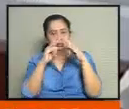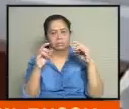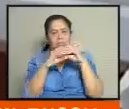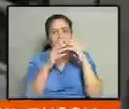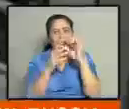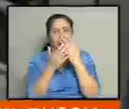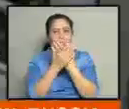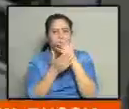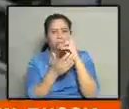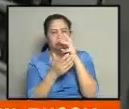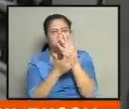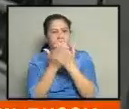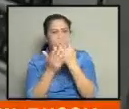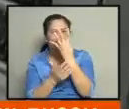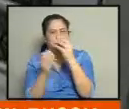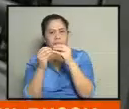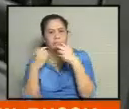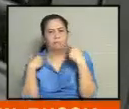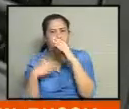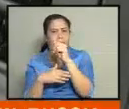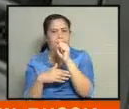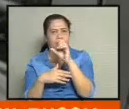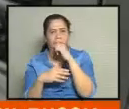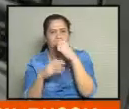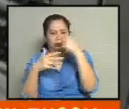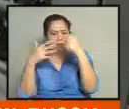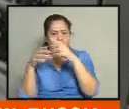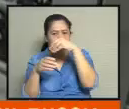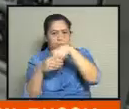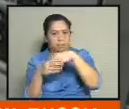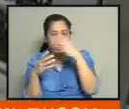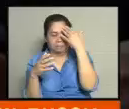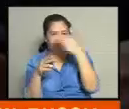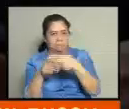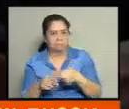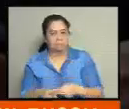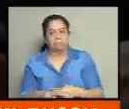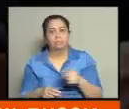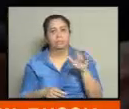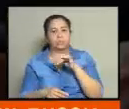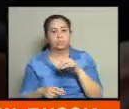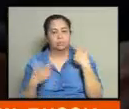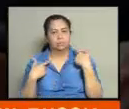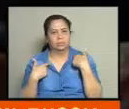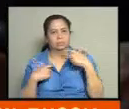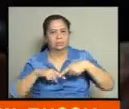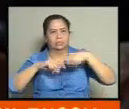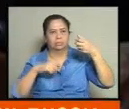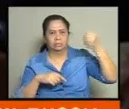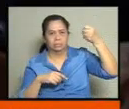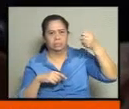na-acquit, 4 ang may iba pang kaso. Pero hindi natukoy kung kasama rito si Giamadel. For those who still have pending